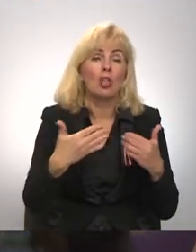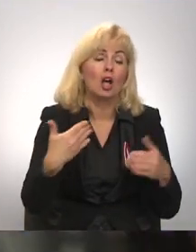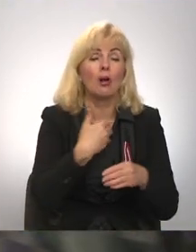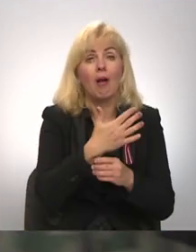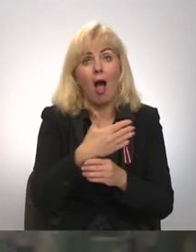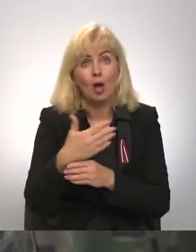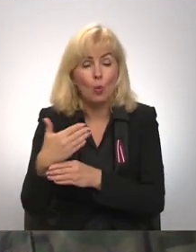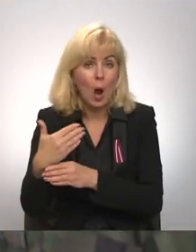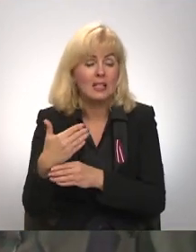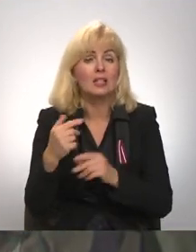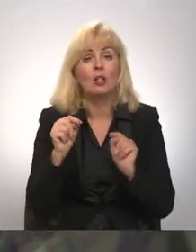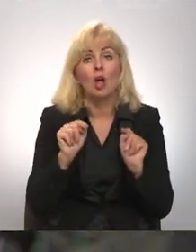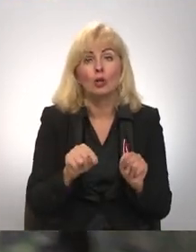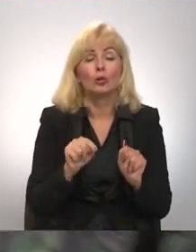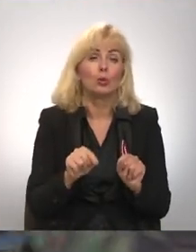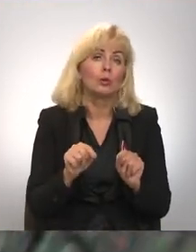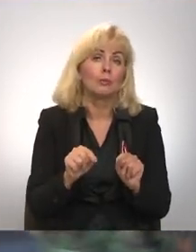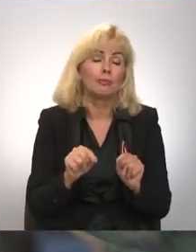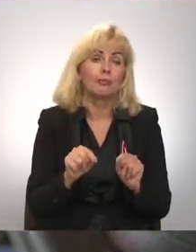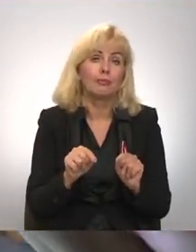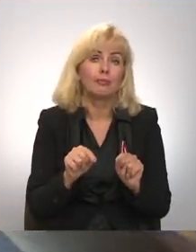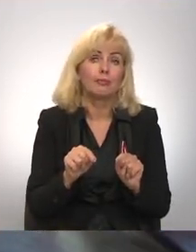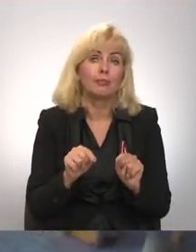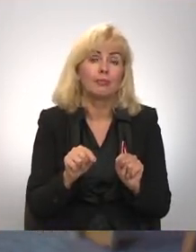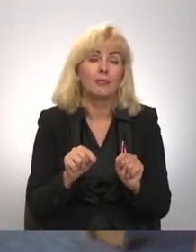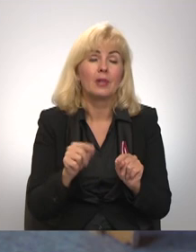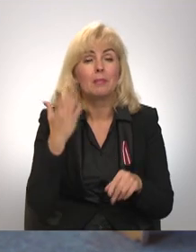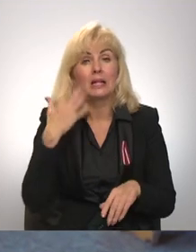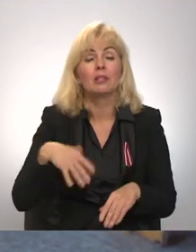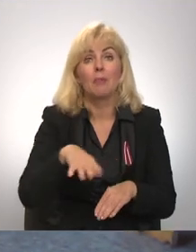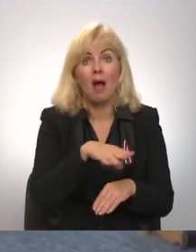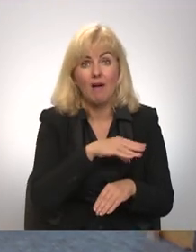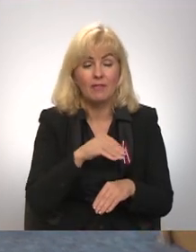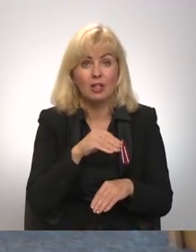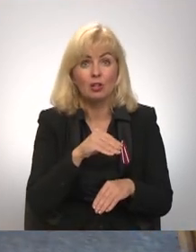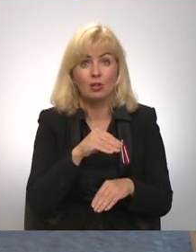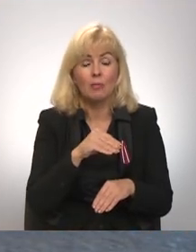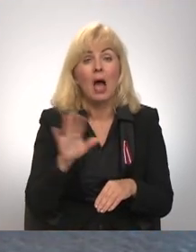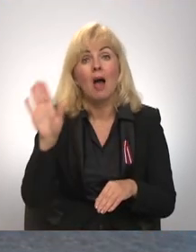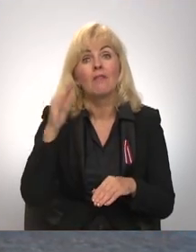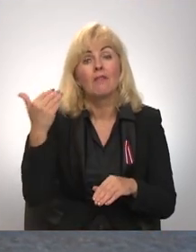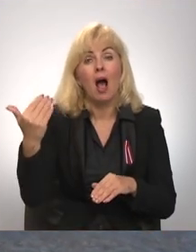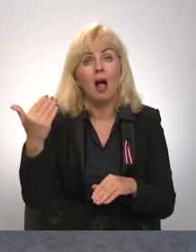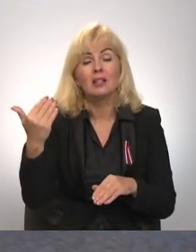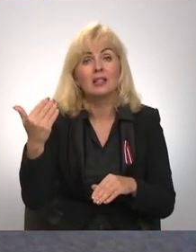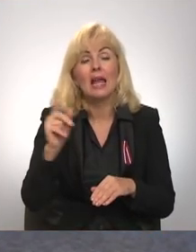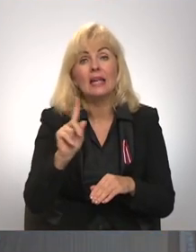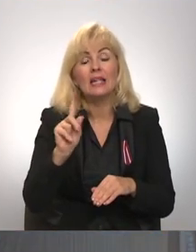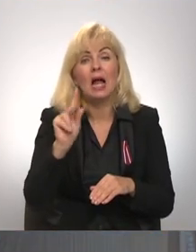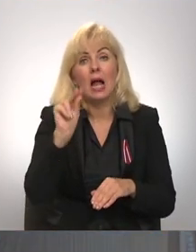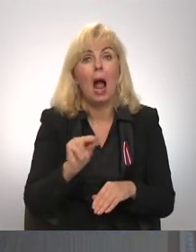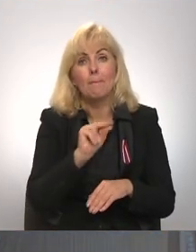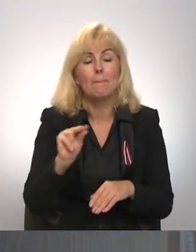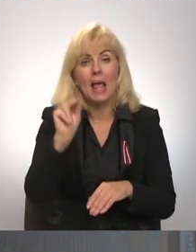karodziņi, kur ir principā visi, no kurām valstīm ir kapelāns. Un